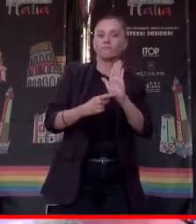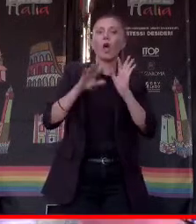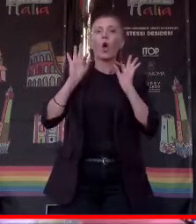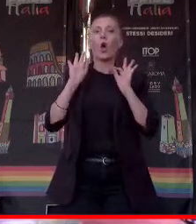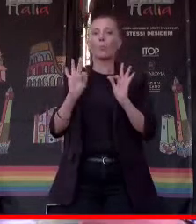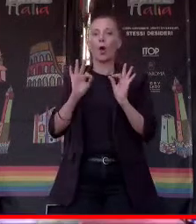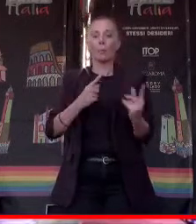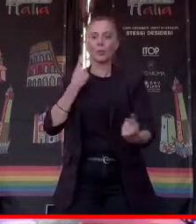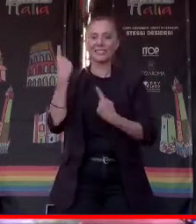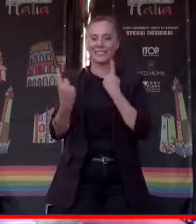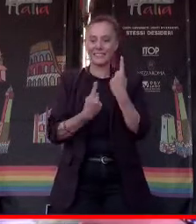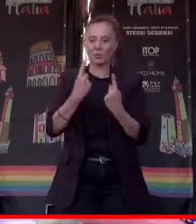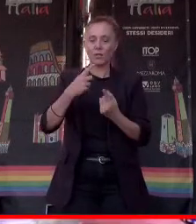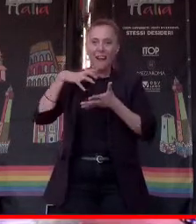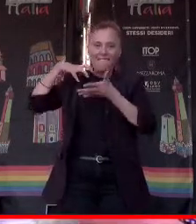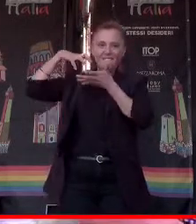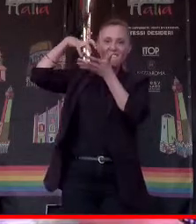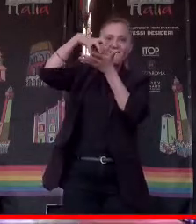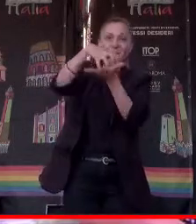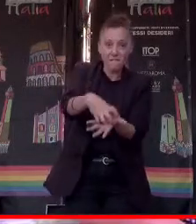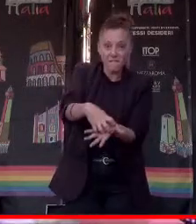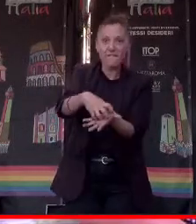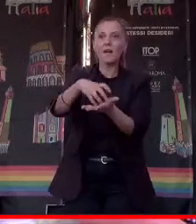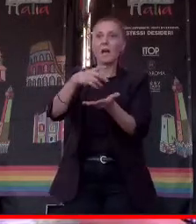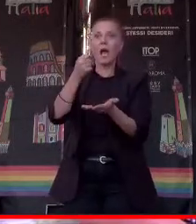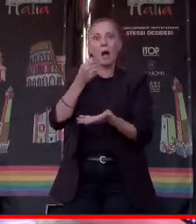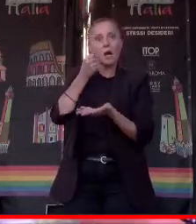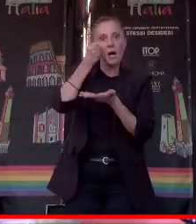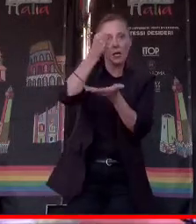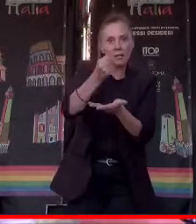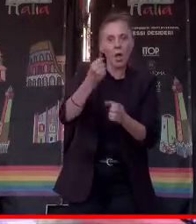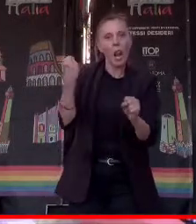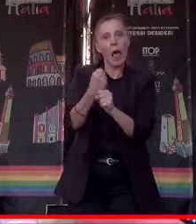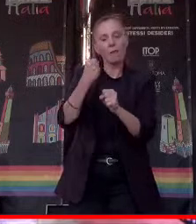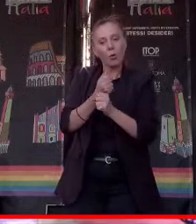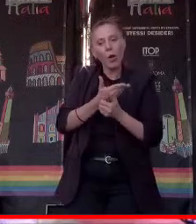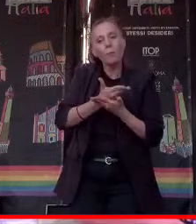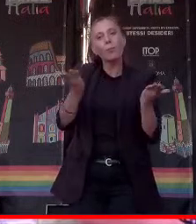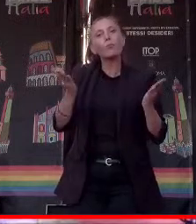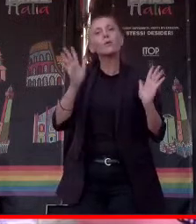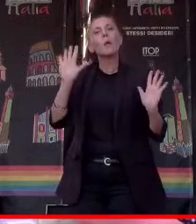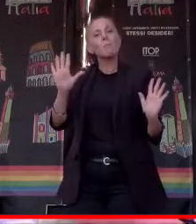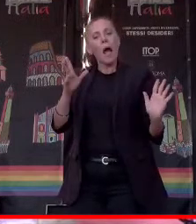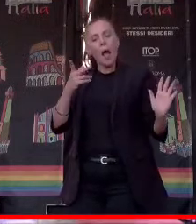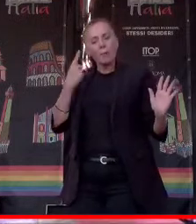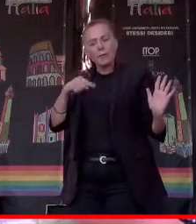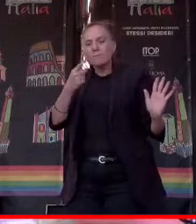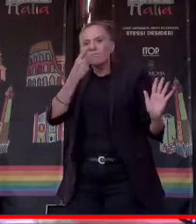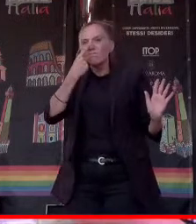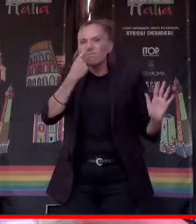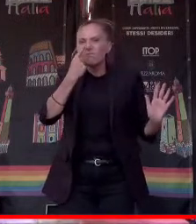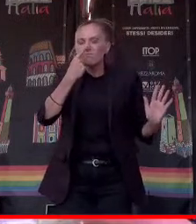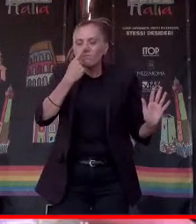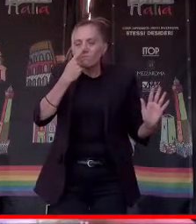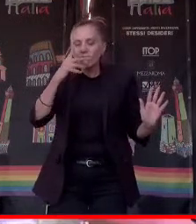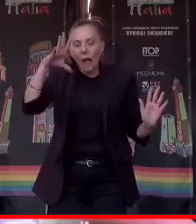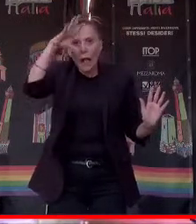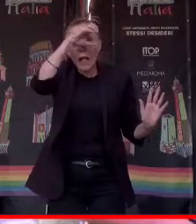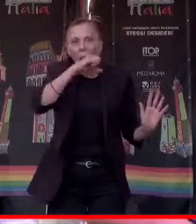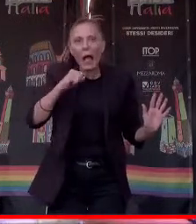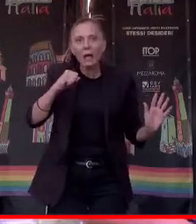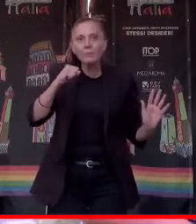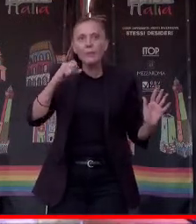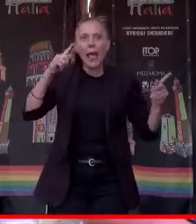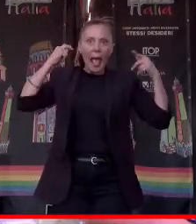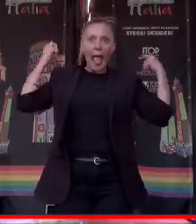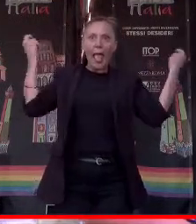partita grande di investimenti, di risorse, di lavori pubblici, ma anche per provare a verificare come un grande evento come il Giubileo